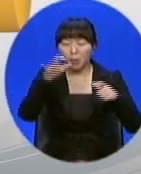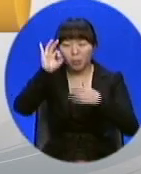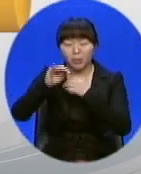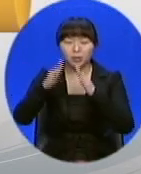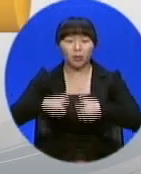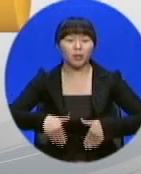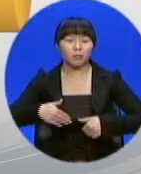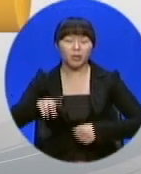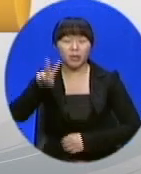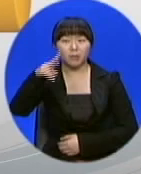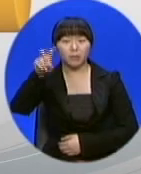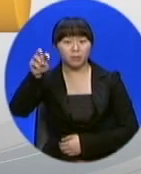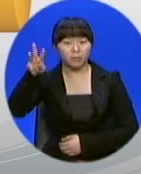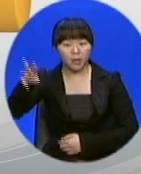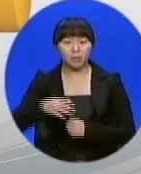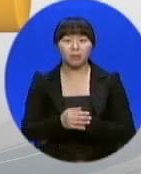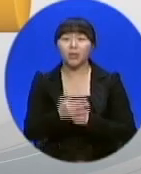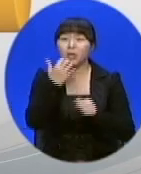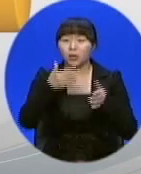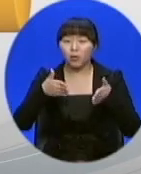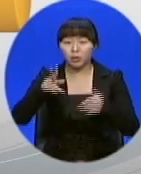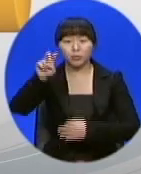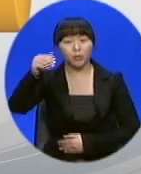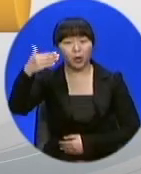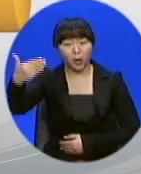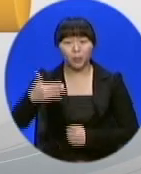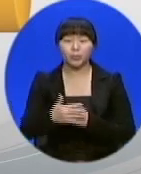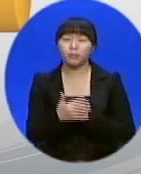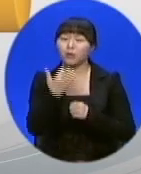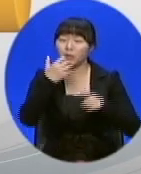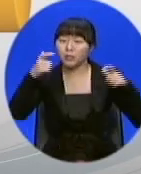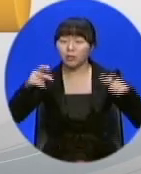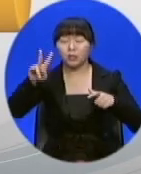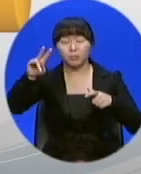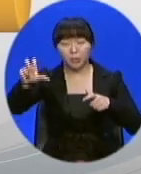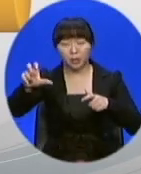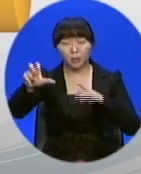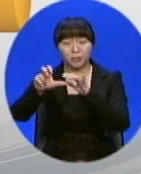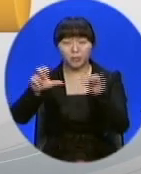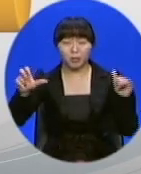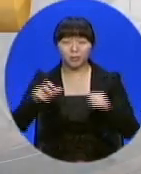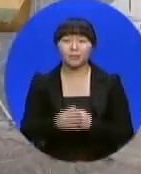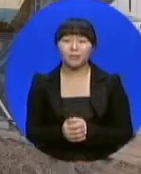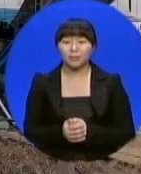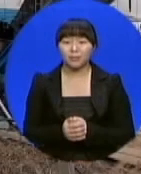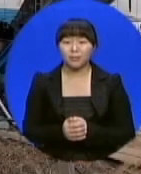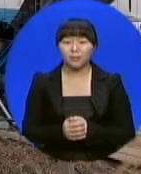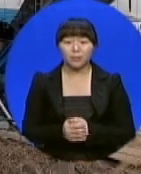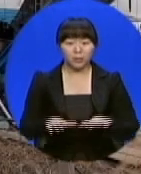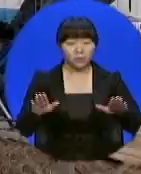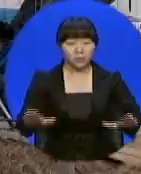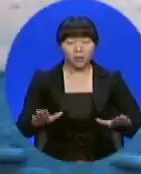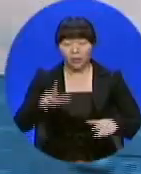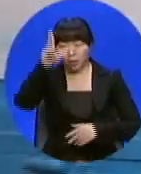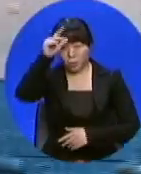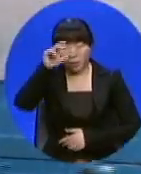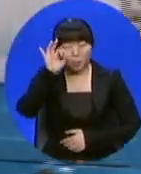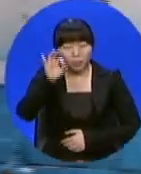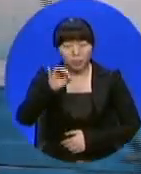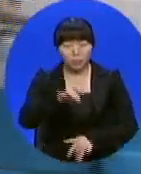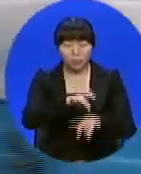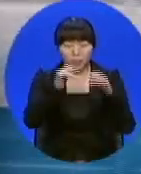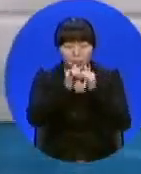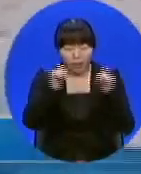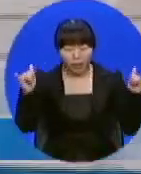전남이 223명, 경기가 29명, 서울이 25명 순이었습니다. 현재 경찰은